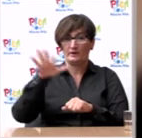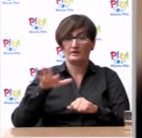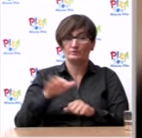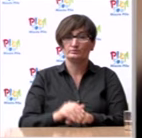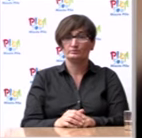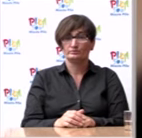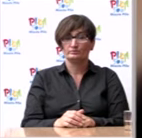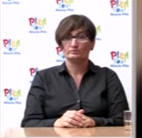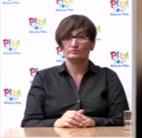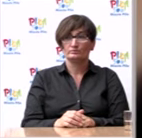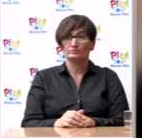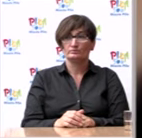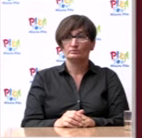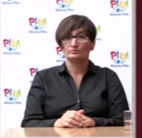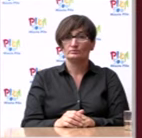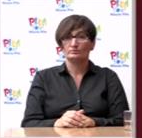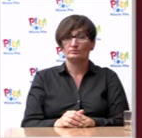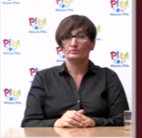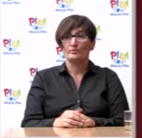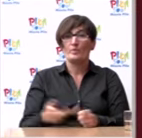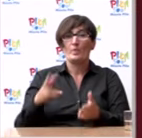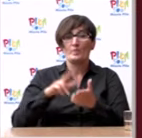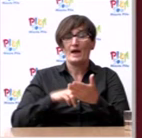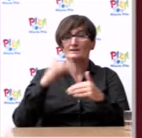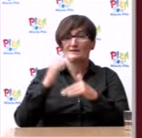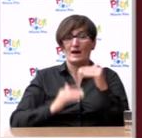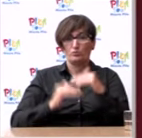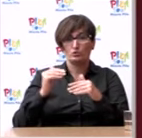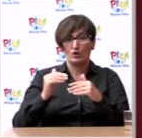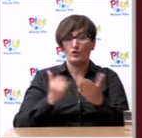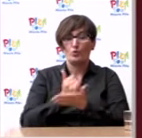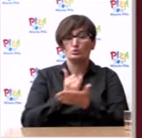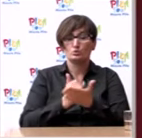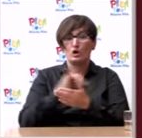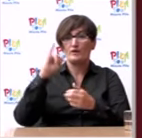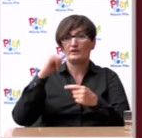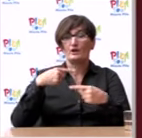w działki zabudowy usługowej i produkcyjnej.